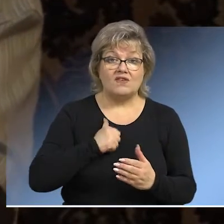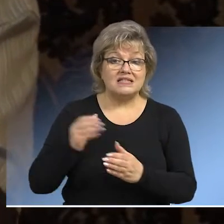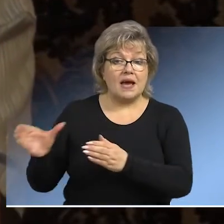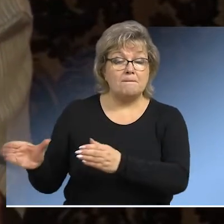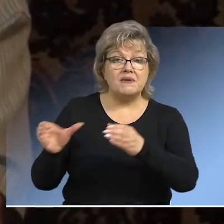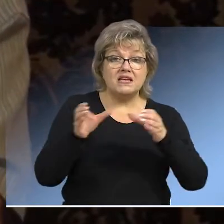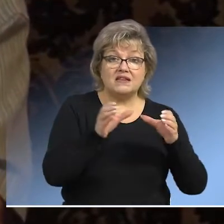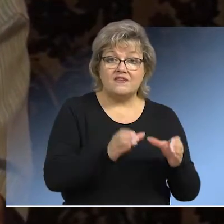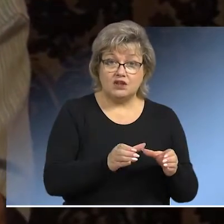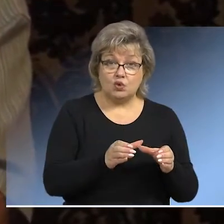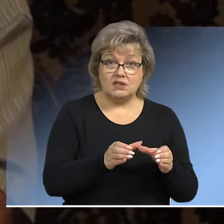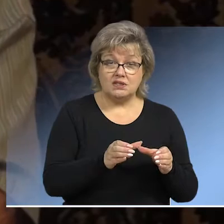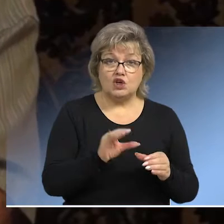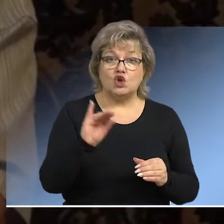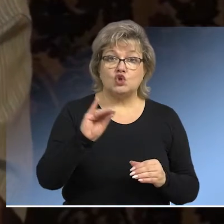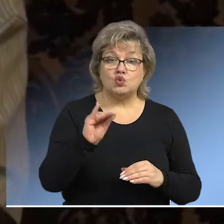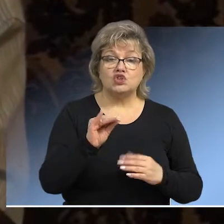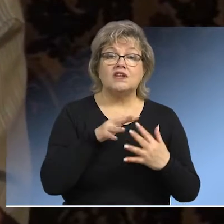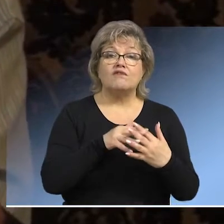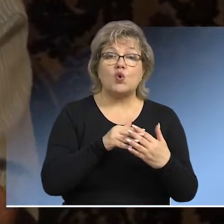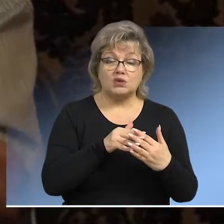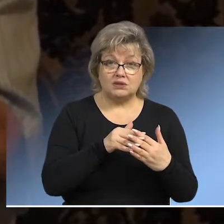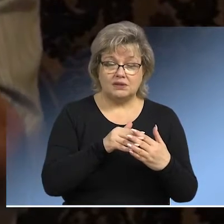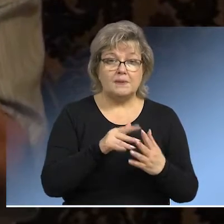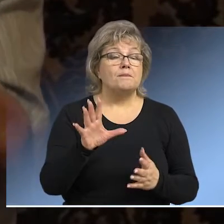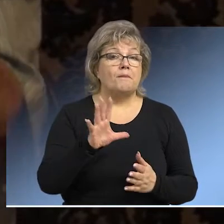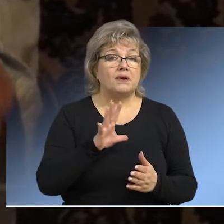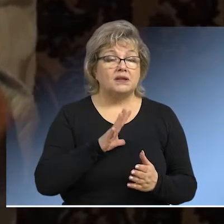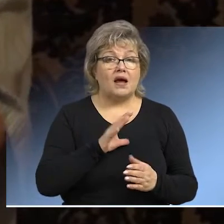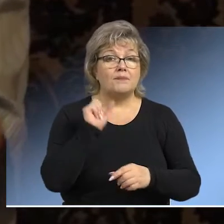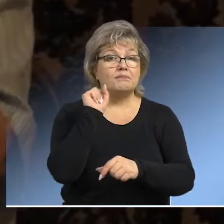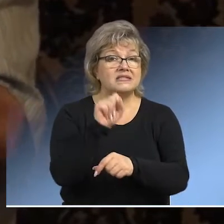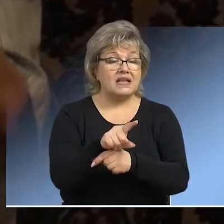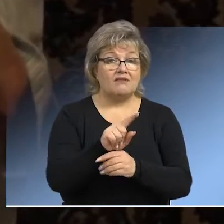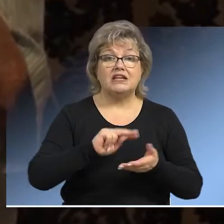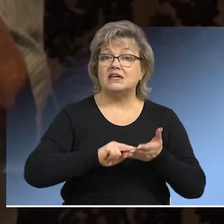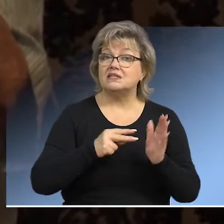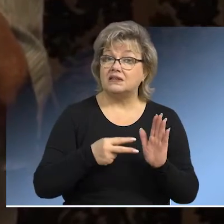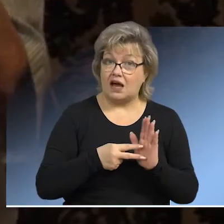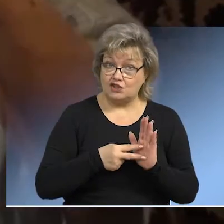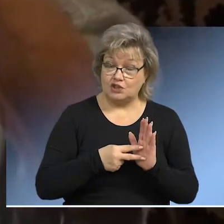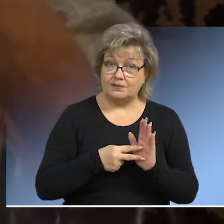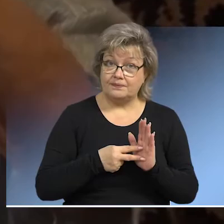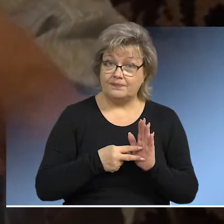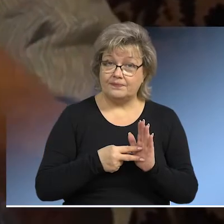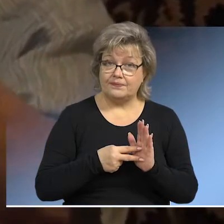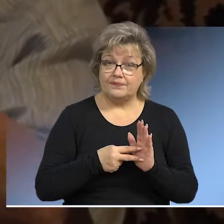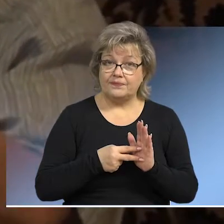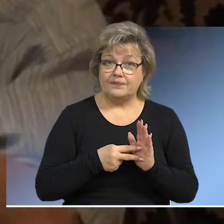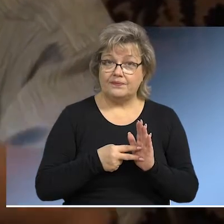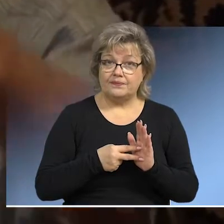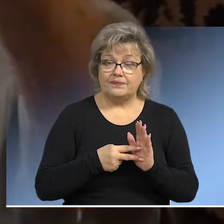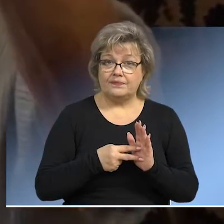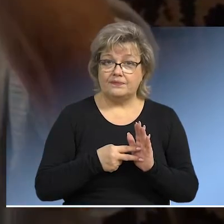войска передвинулись Южного фронта. И была поставлена задача, значит,